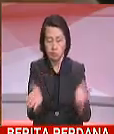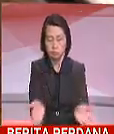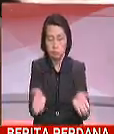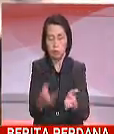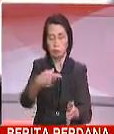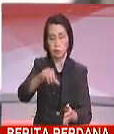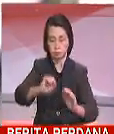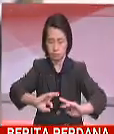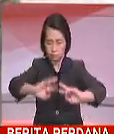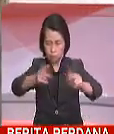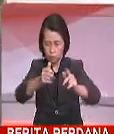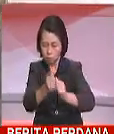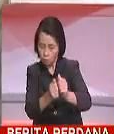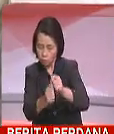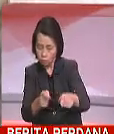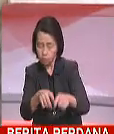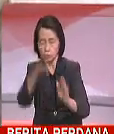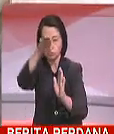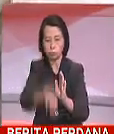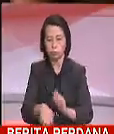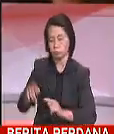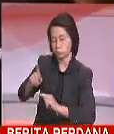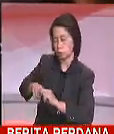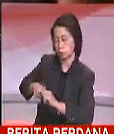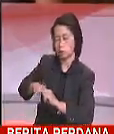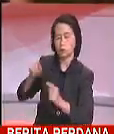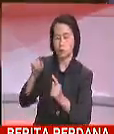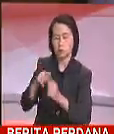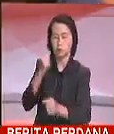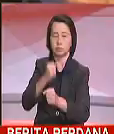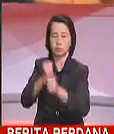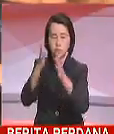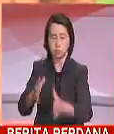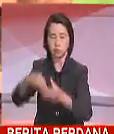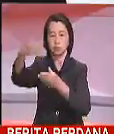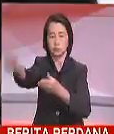PKS meningkatkan otomasi sekaligus mengurangkan kebergantungan kepada pekerja asing.